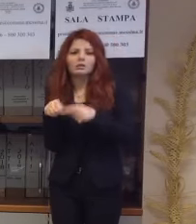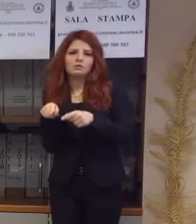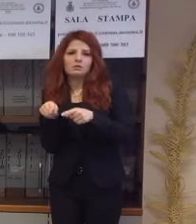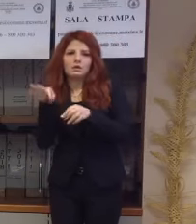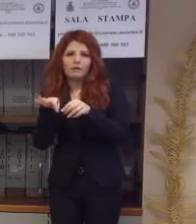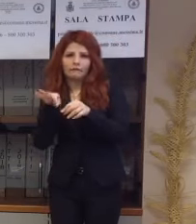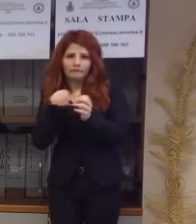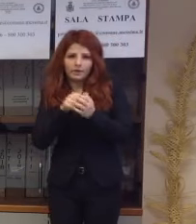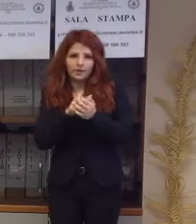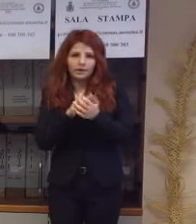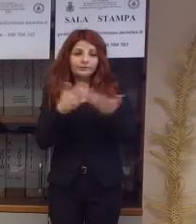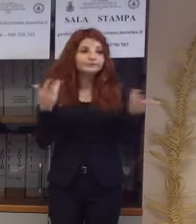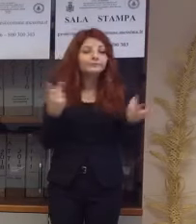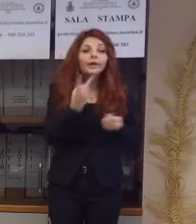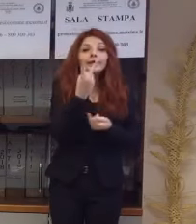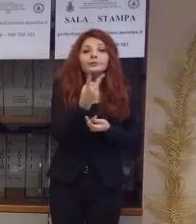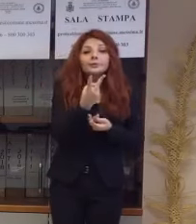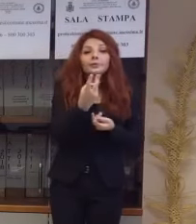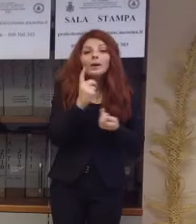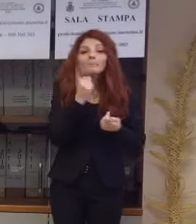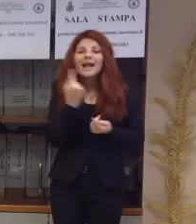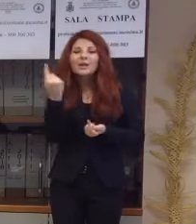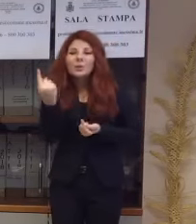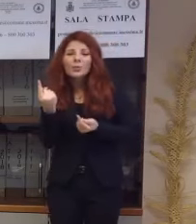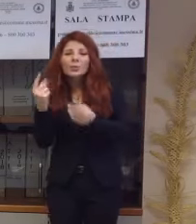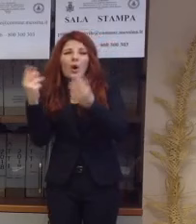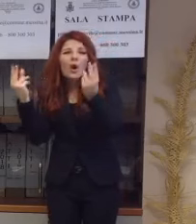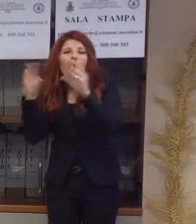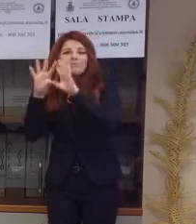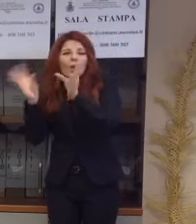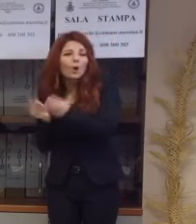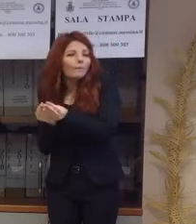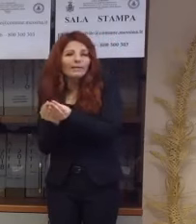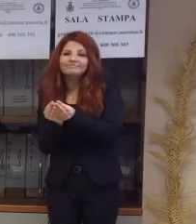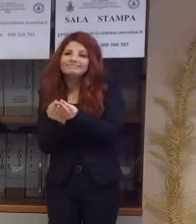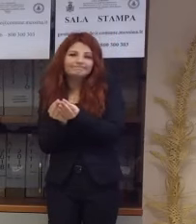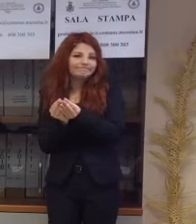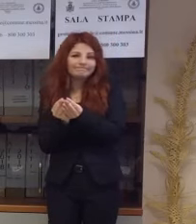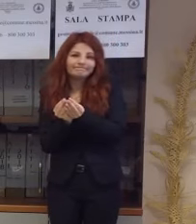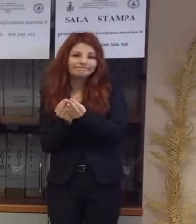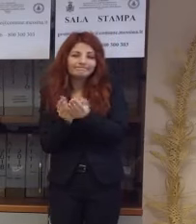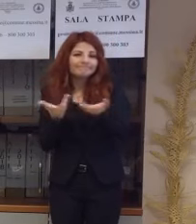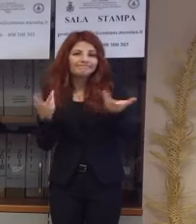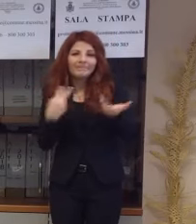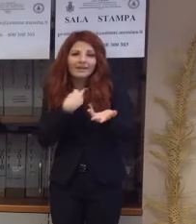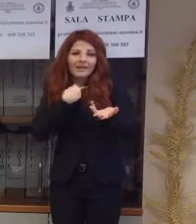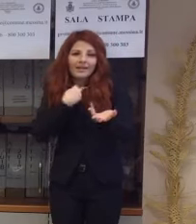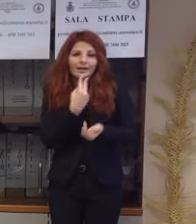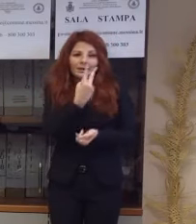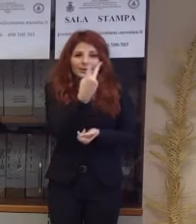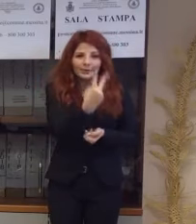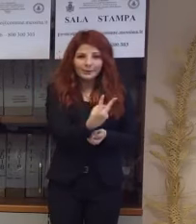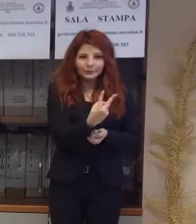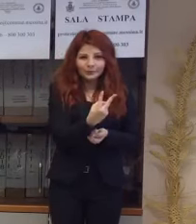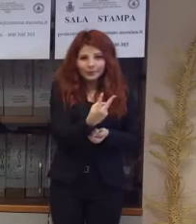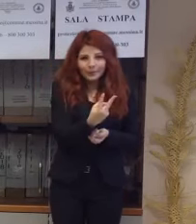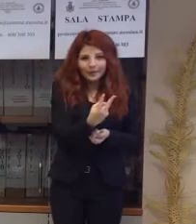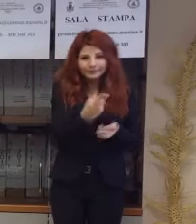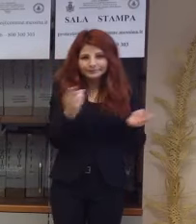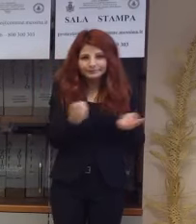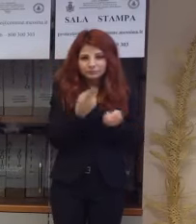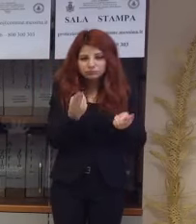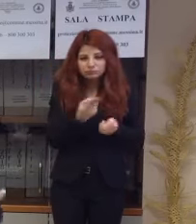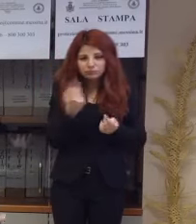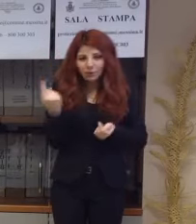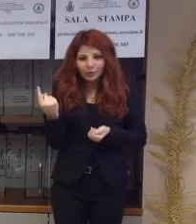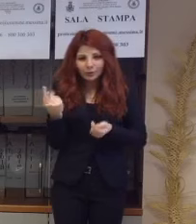come io già avevo impostato con suggerimento di Carlotta Previ, di Alessandra Calafiori, il 31 di marzo, purtroppo non è stato possibile, ma